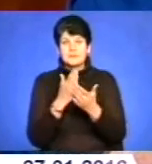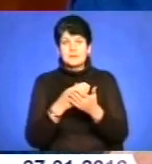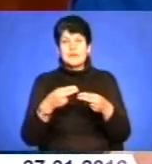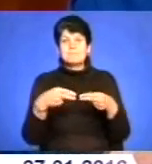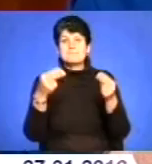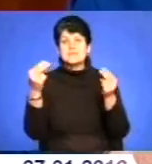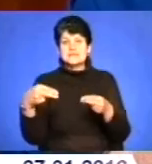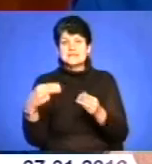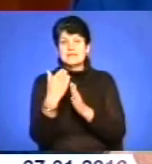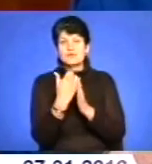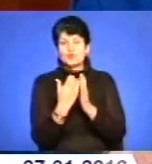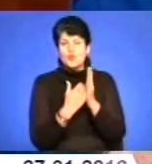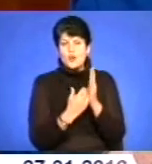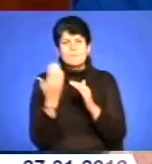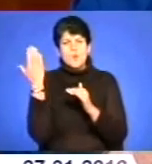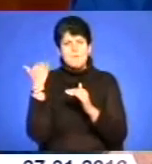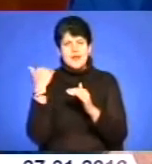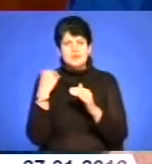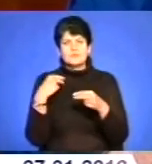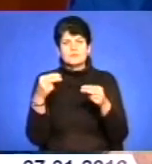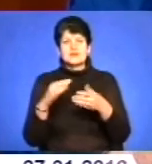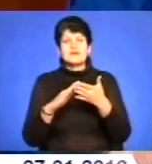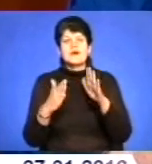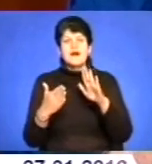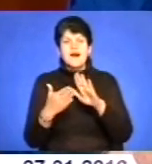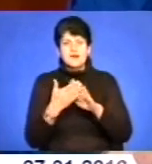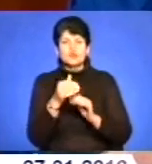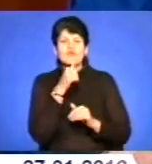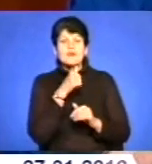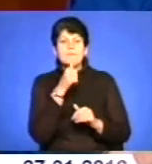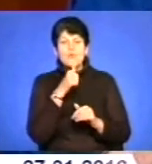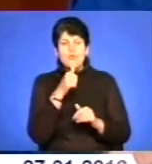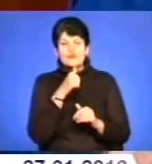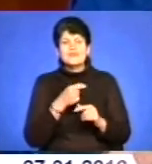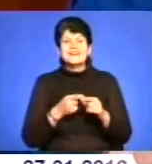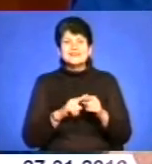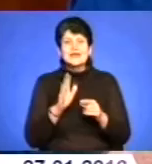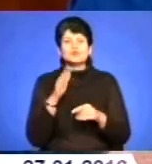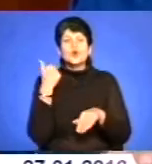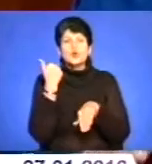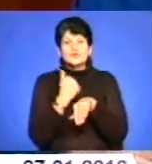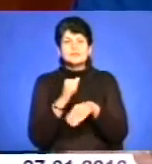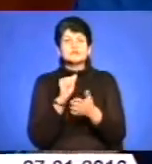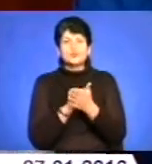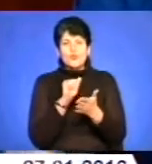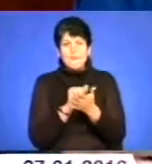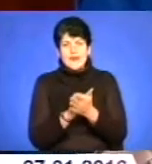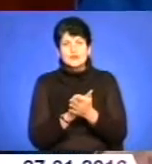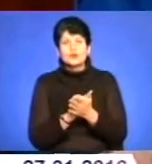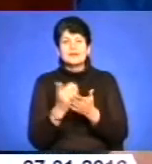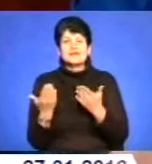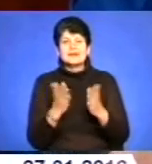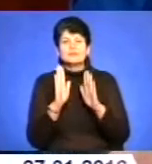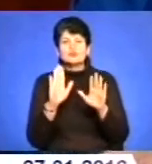підписання протоколів і попереднього складання акту випробування. Це буде основним документом, який буде